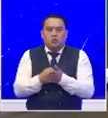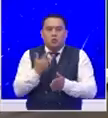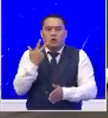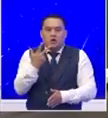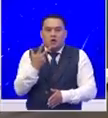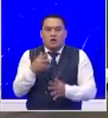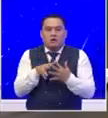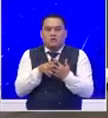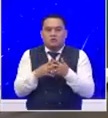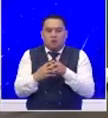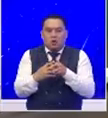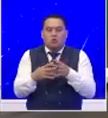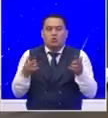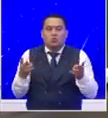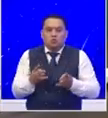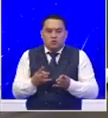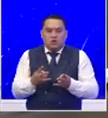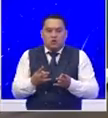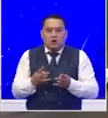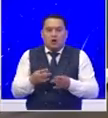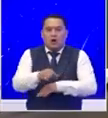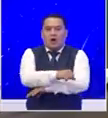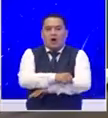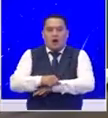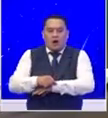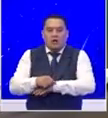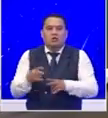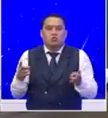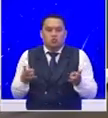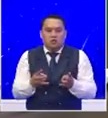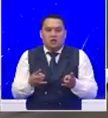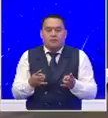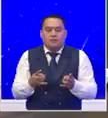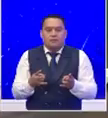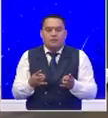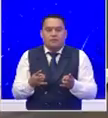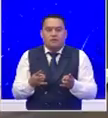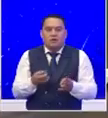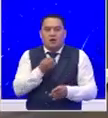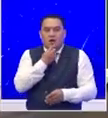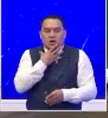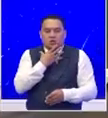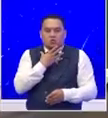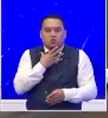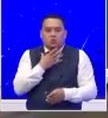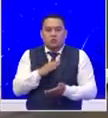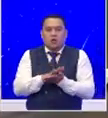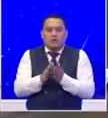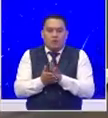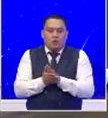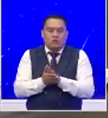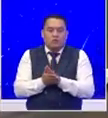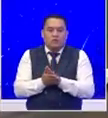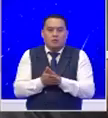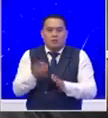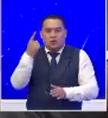от населенного пункта. Да, от населенного пункта. От границы населенного. От границы населенного пункта. Да. Хорошо, давайте. Все,